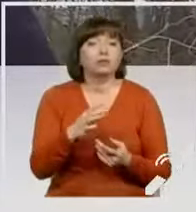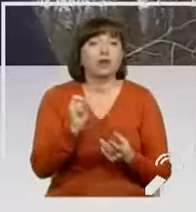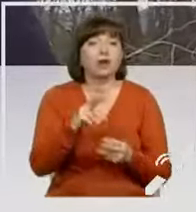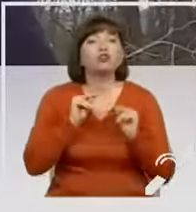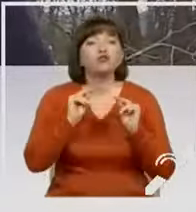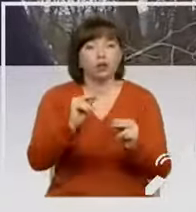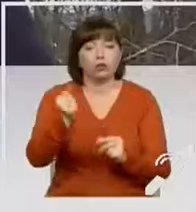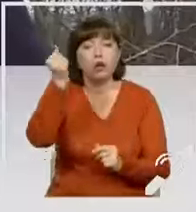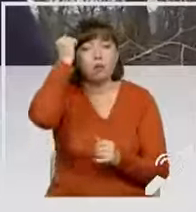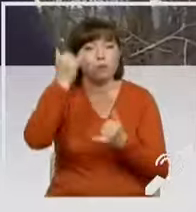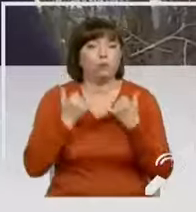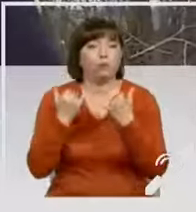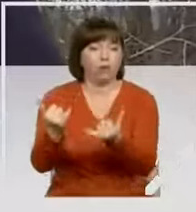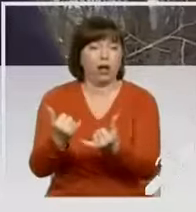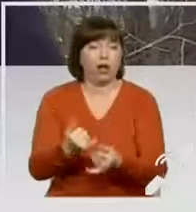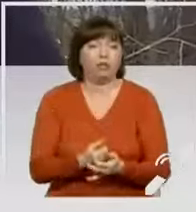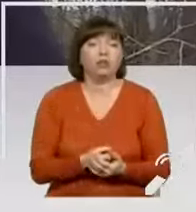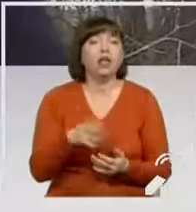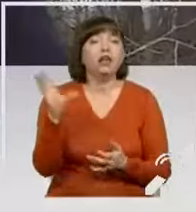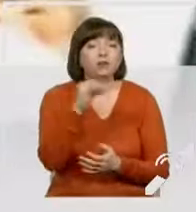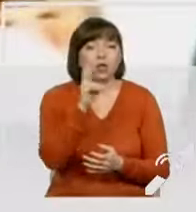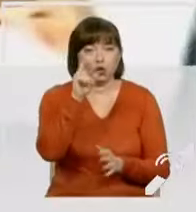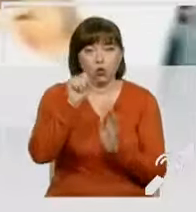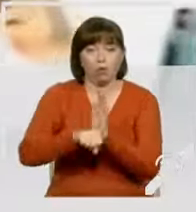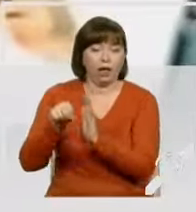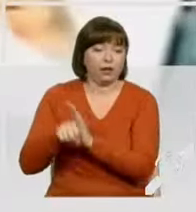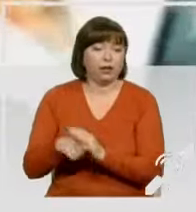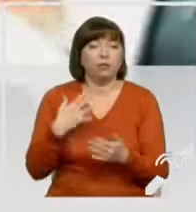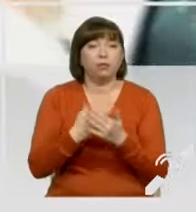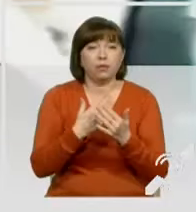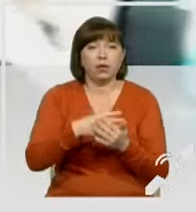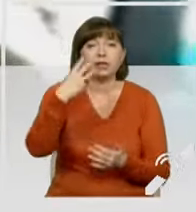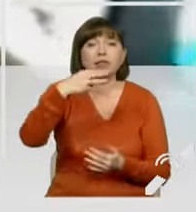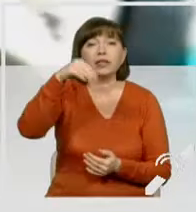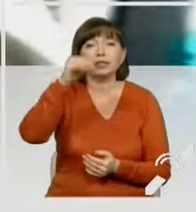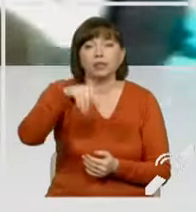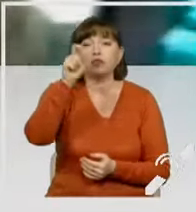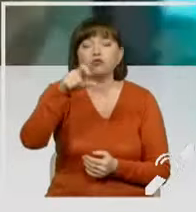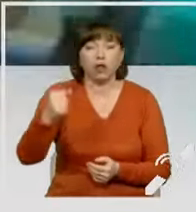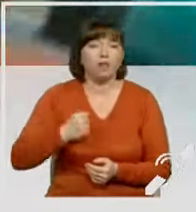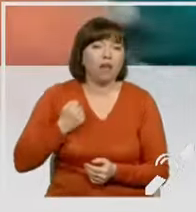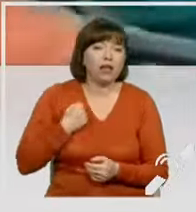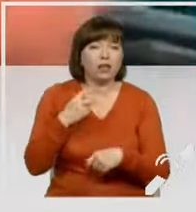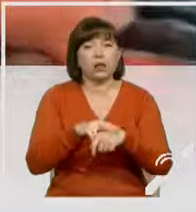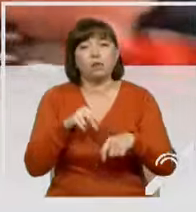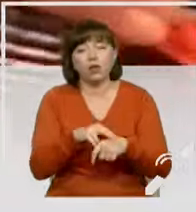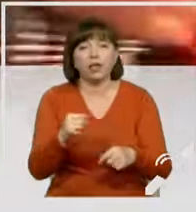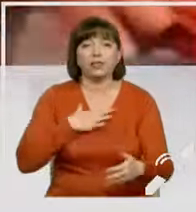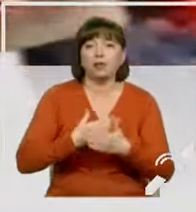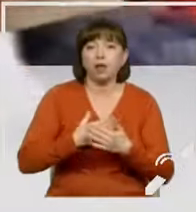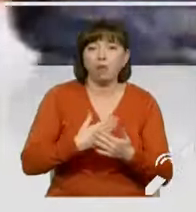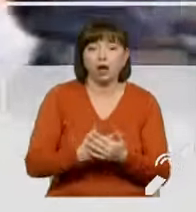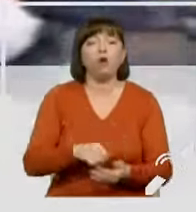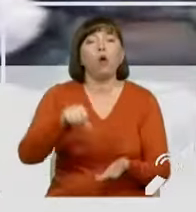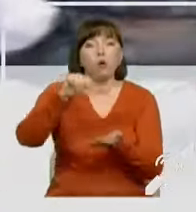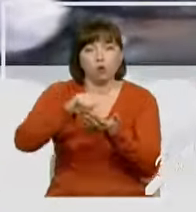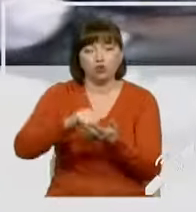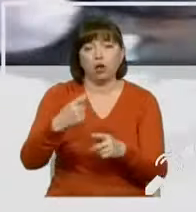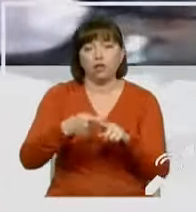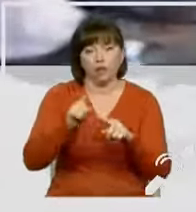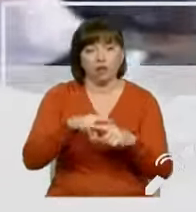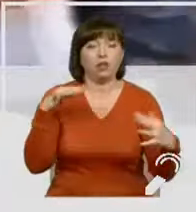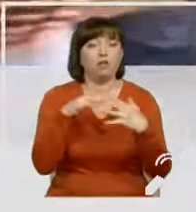celor zile, de combatanții care au murit. Aproximativ 30.000 de persoane, militari, polițiști și voluntari au luat parte în războiul